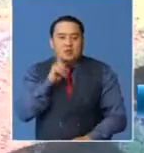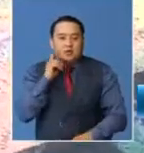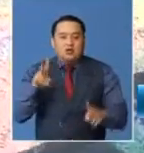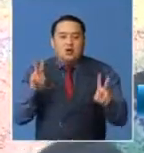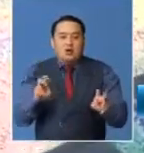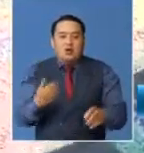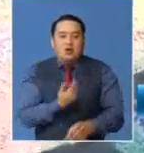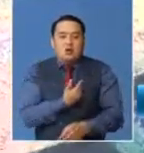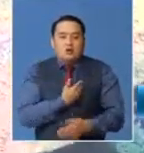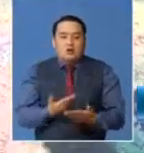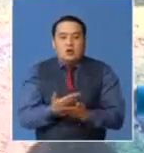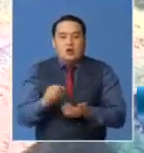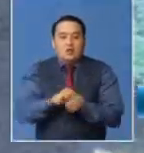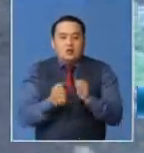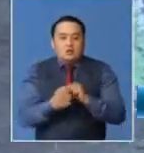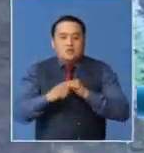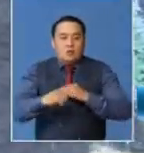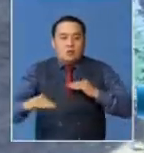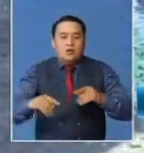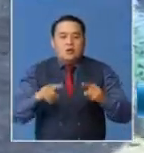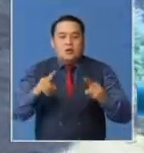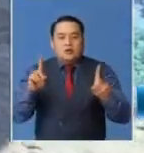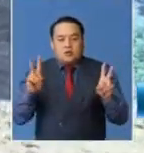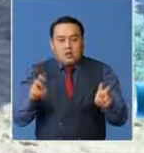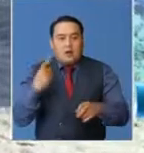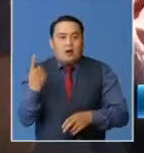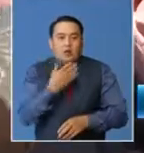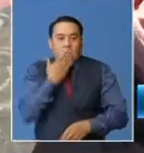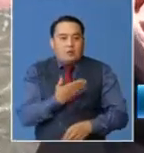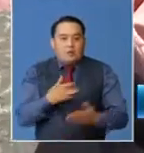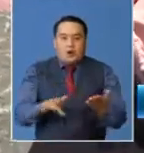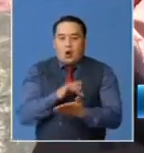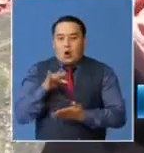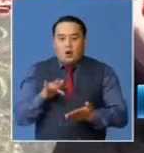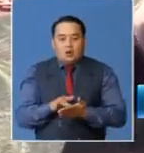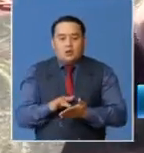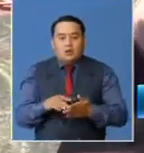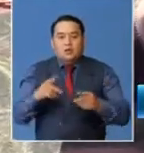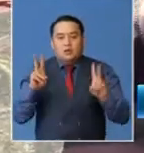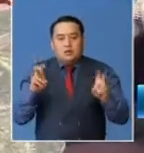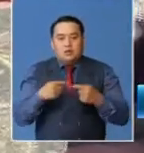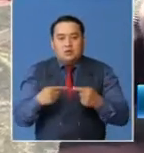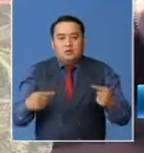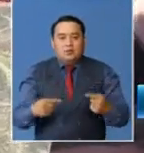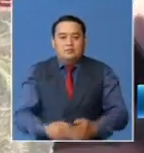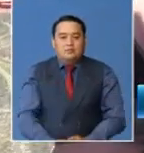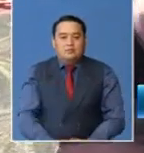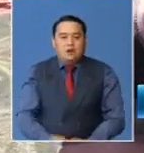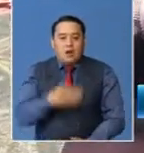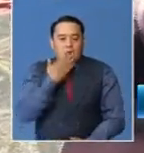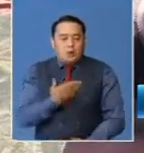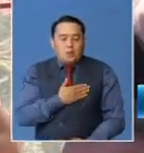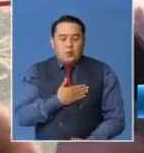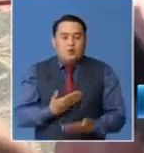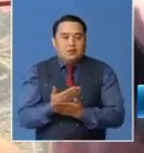юных художников на асфальте. Рисунки разные, тематика одна – любимый город. Это мой любимый город, я очень люблю его и люблю